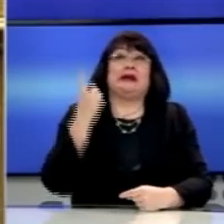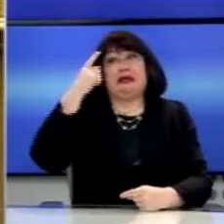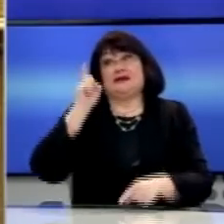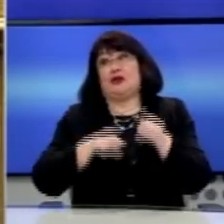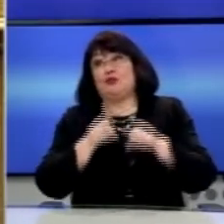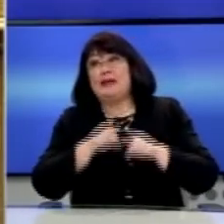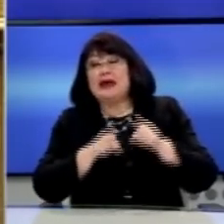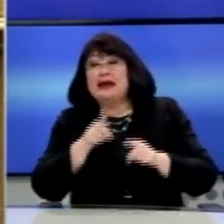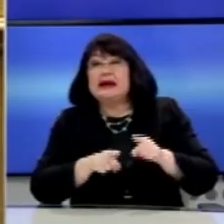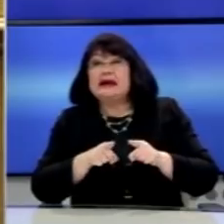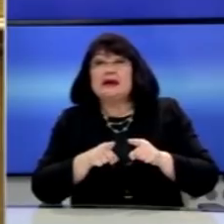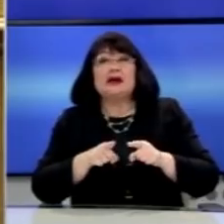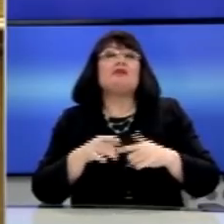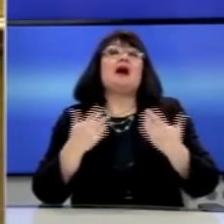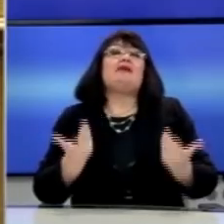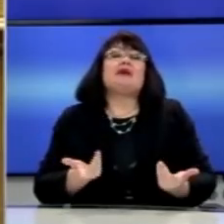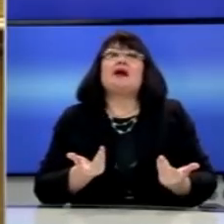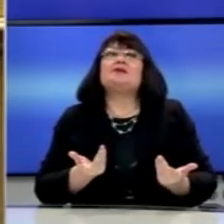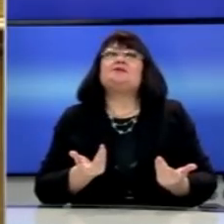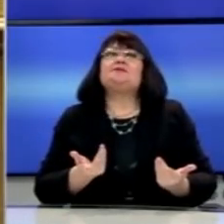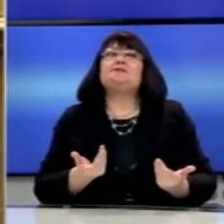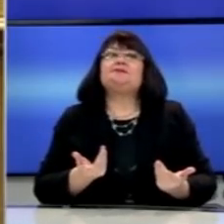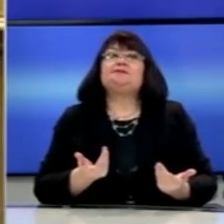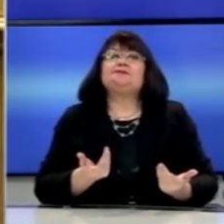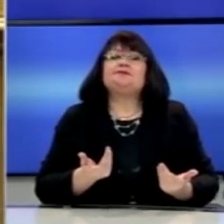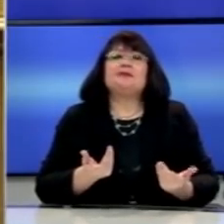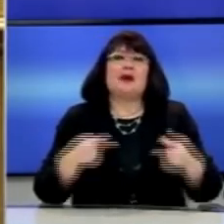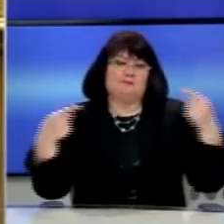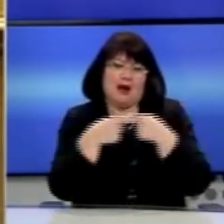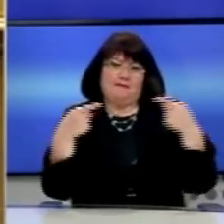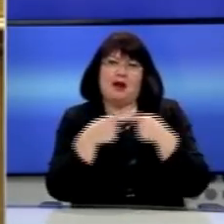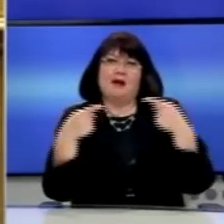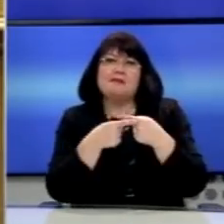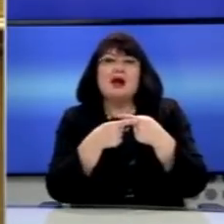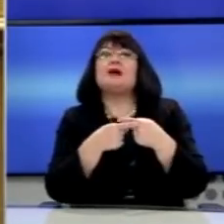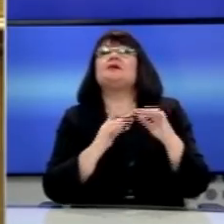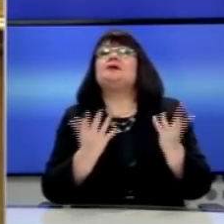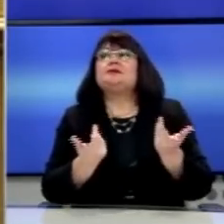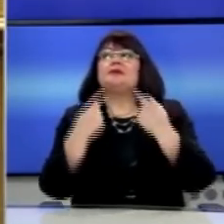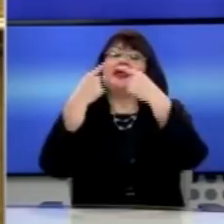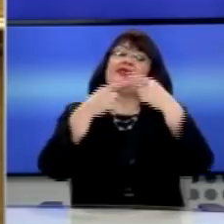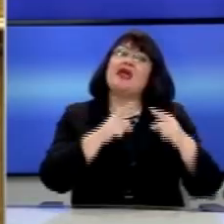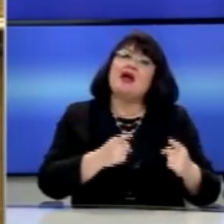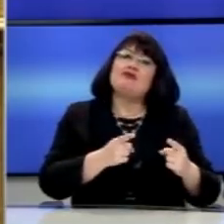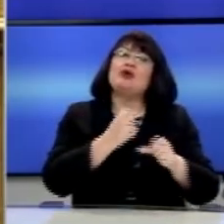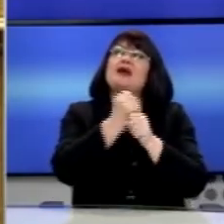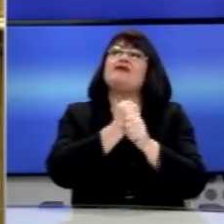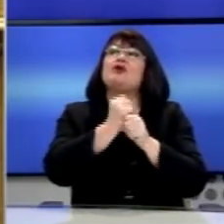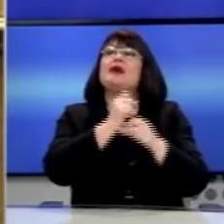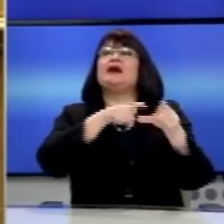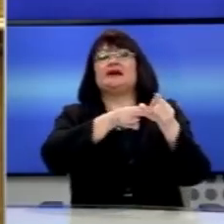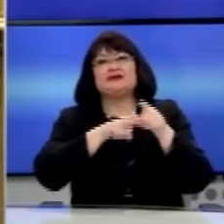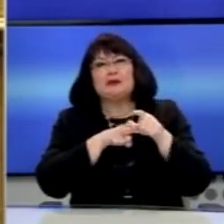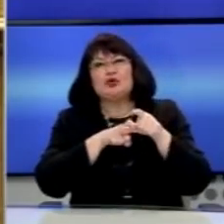άγνοιας, δεν είναι απαλλαγμένες όμως από την αντιπαράθεση μεταξύ διαφόρων